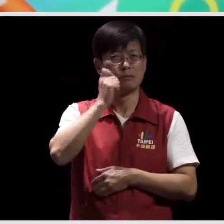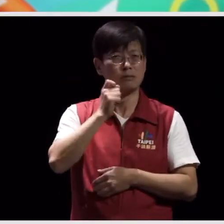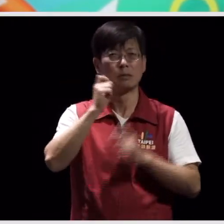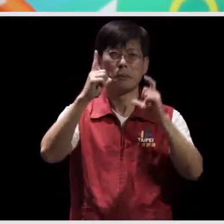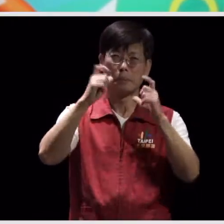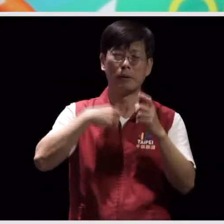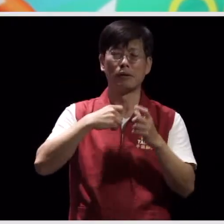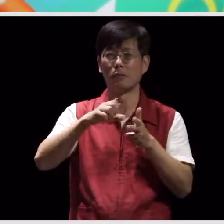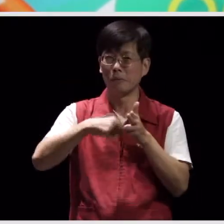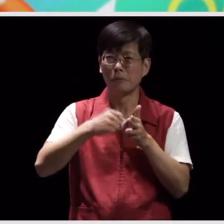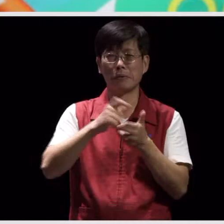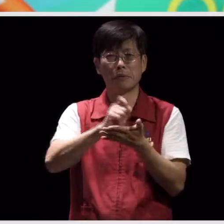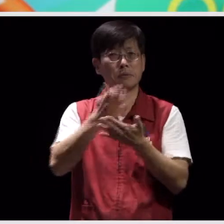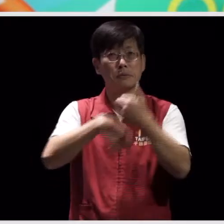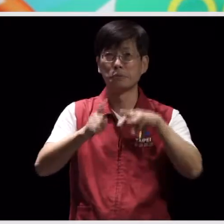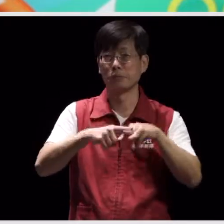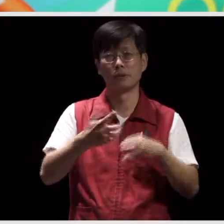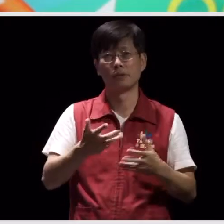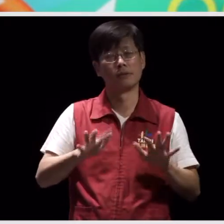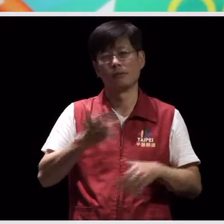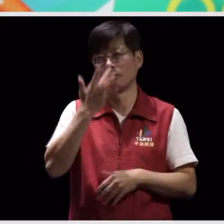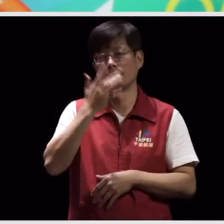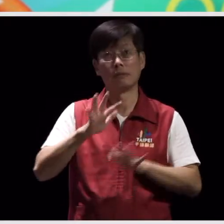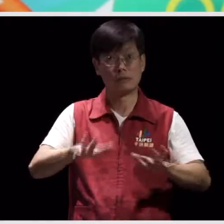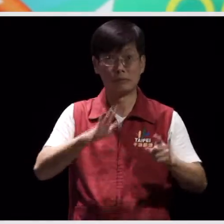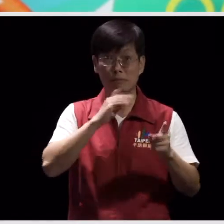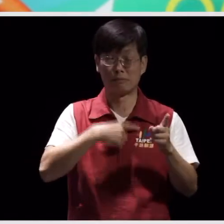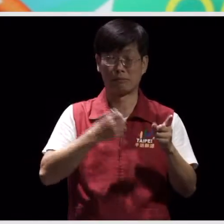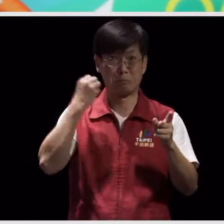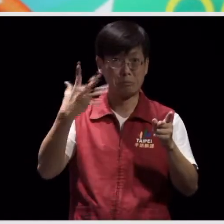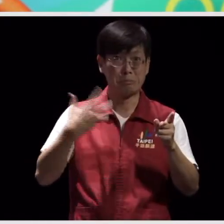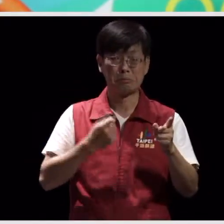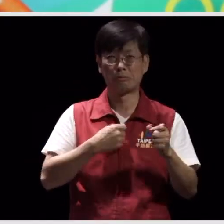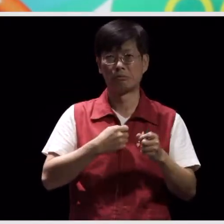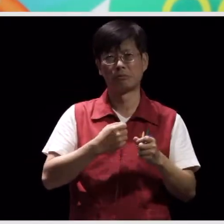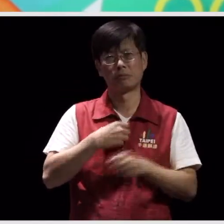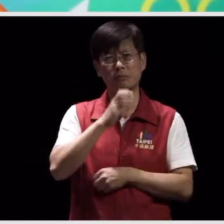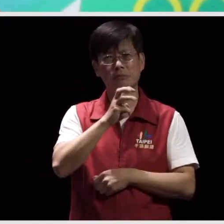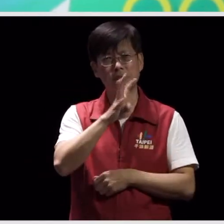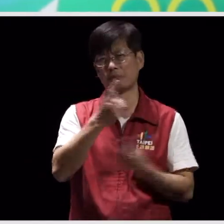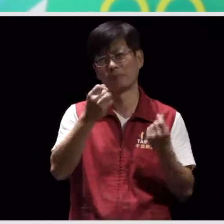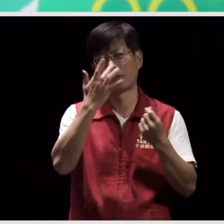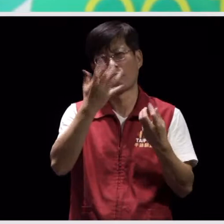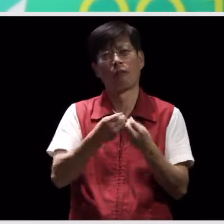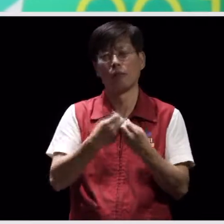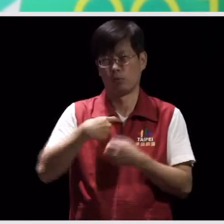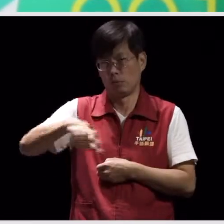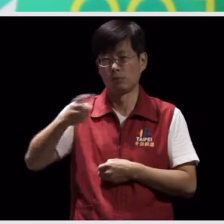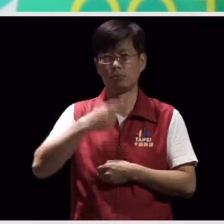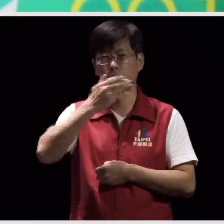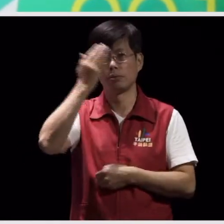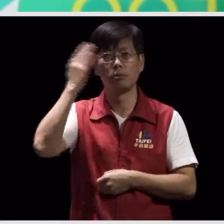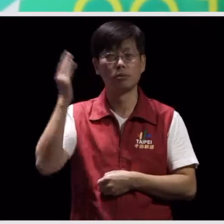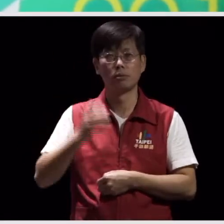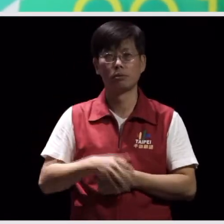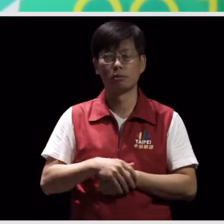后写剧本，我那时候完全不知道，跟现在的可能七八年生一样，是很茫然的、很迷惑的，所以我跑去旅行了。后